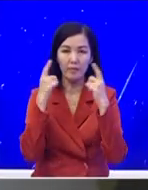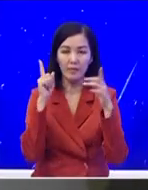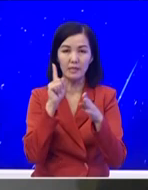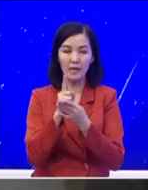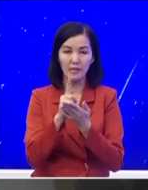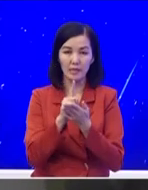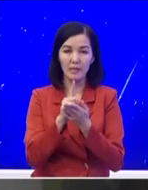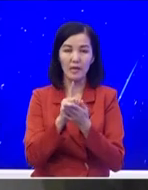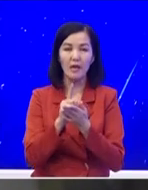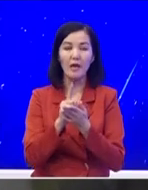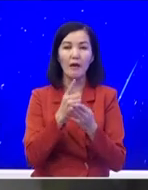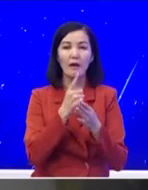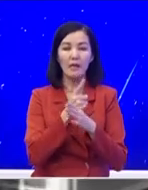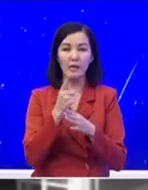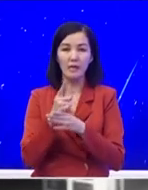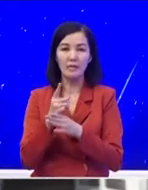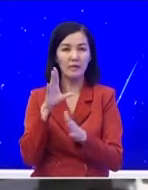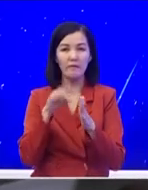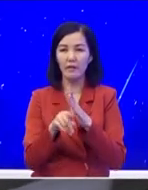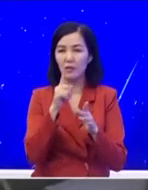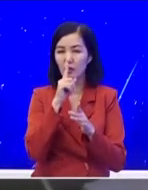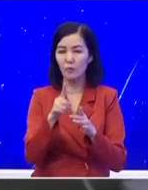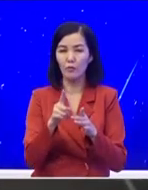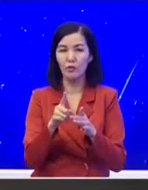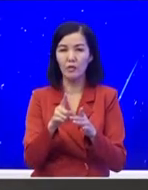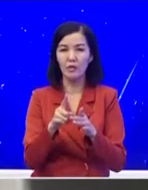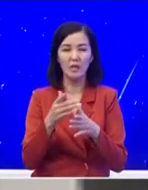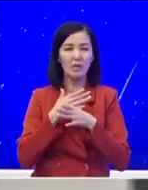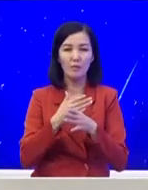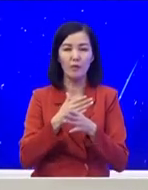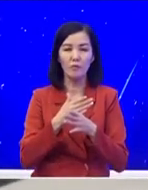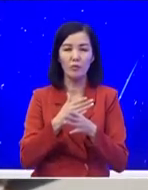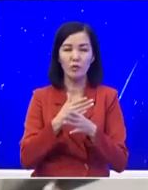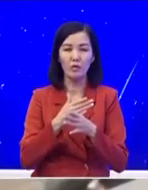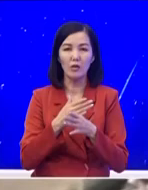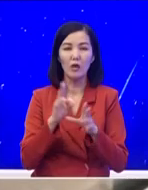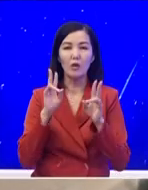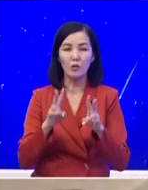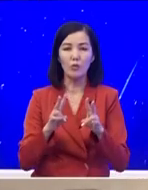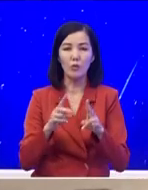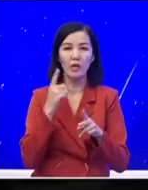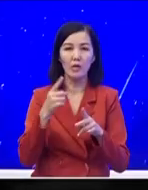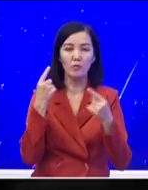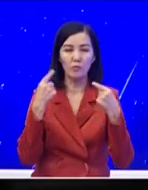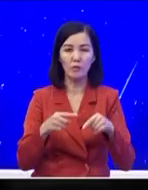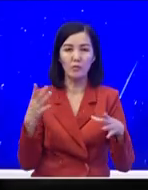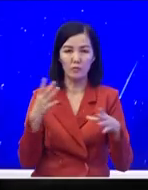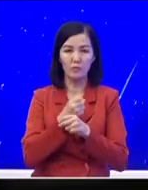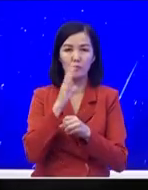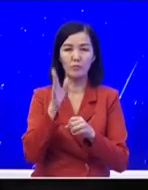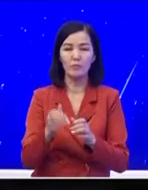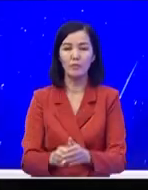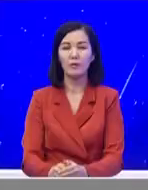Однако общенациональный карантин решили не вводить. По мнению властей, это не поможет справиться с вирусом, но нанесет непоправимый ущерб экономике.